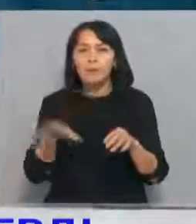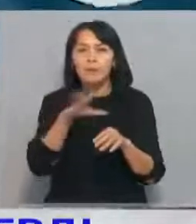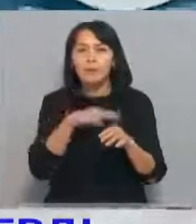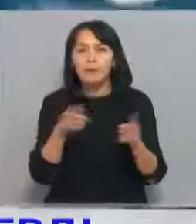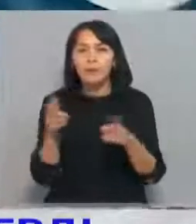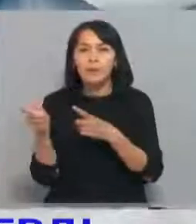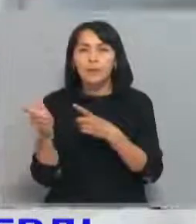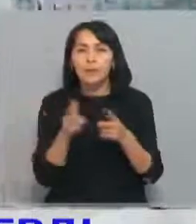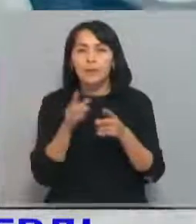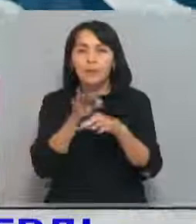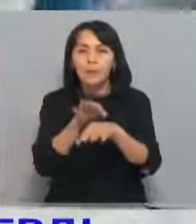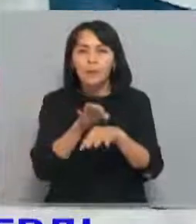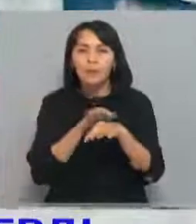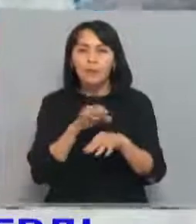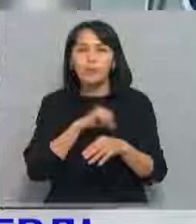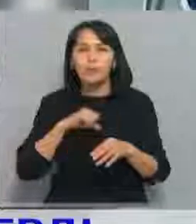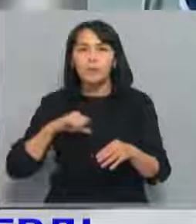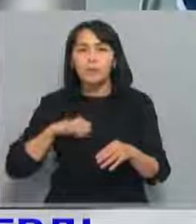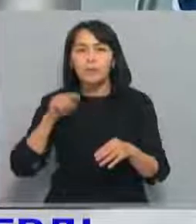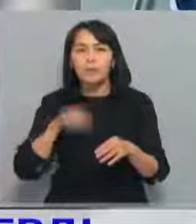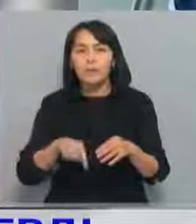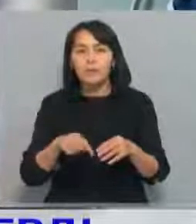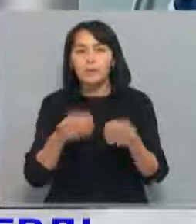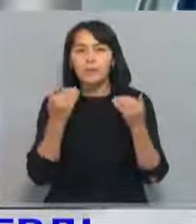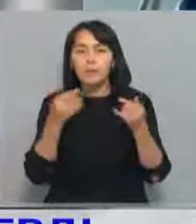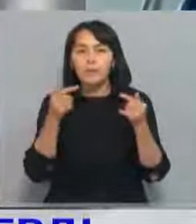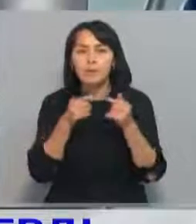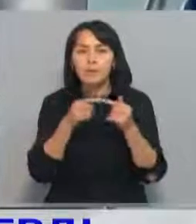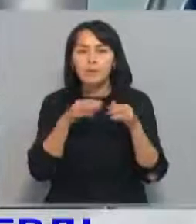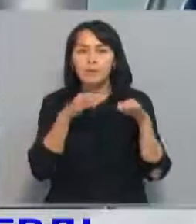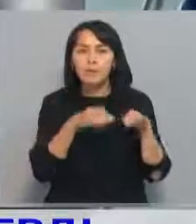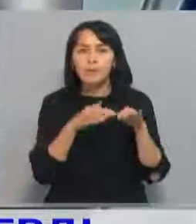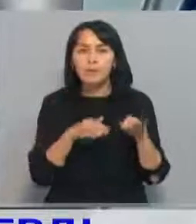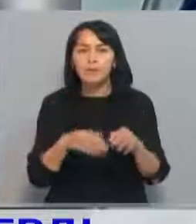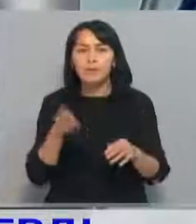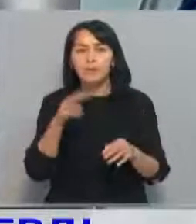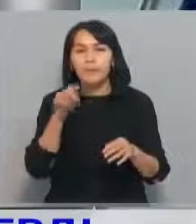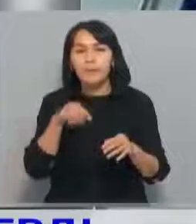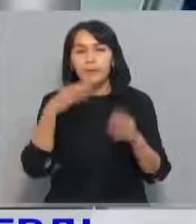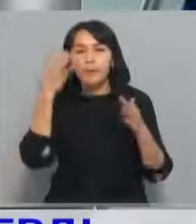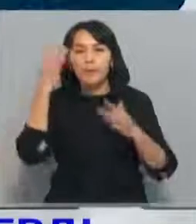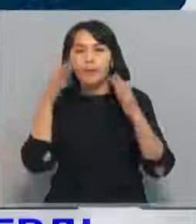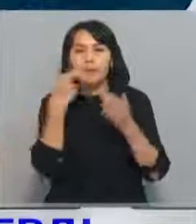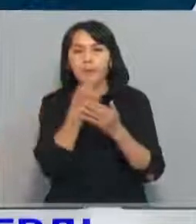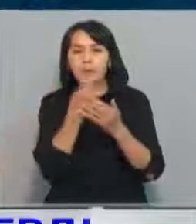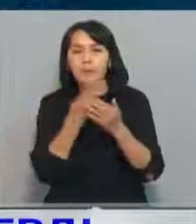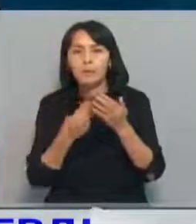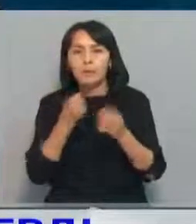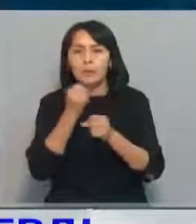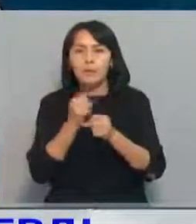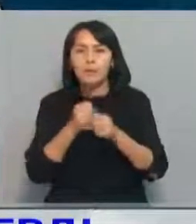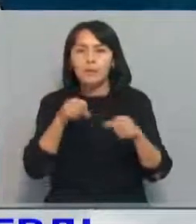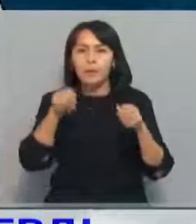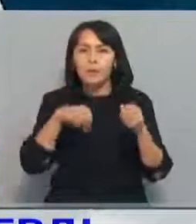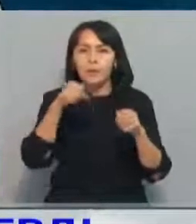барлығы дайын күйінде келеді. Оның өзін ебін тауып, ысырапсыз пайдаланып жатыр. Динараның ендігі арманы ою өрнектерді жасайтын құрылғы